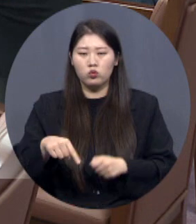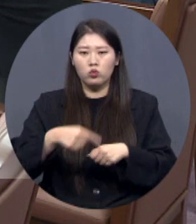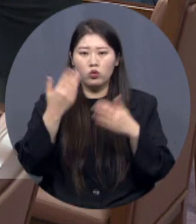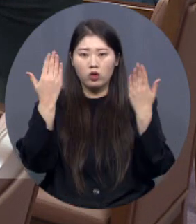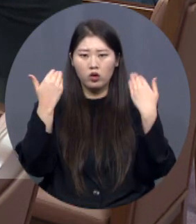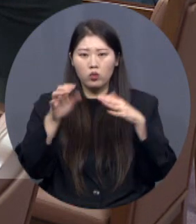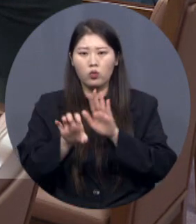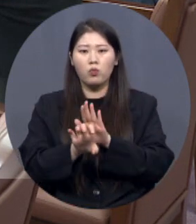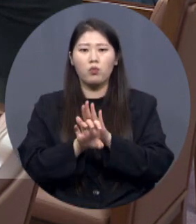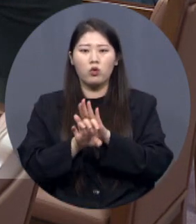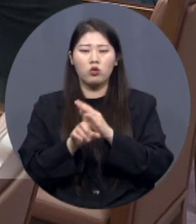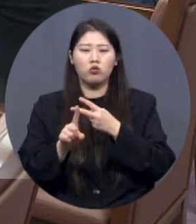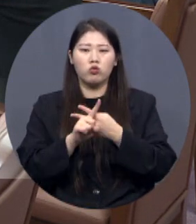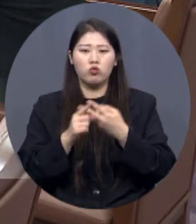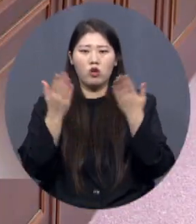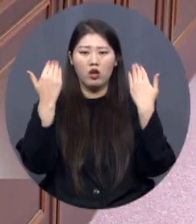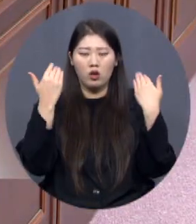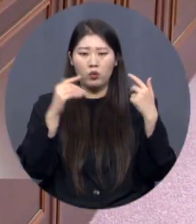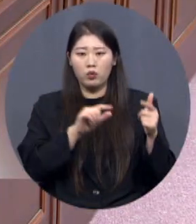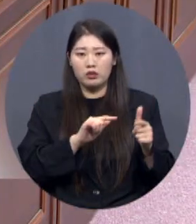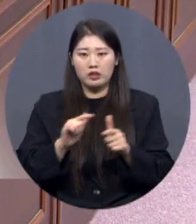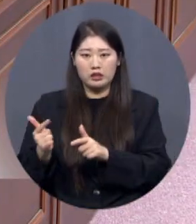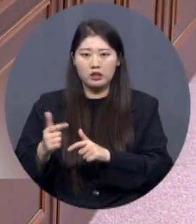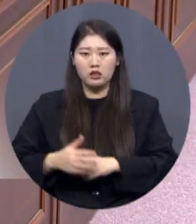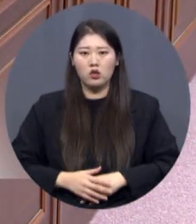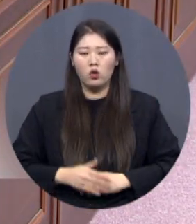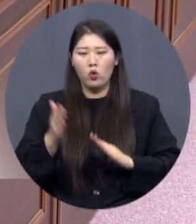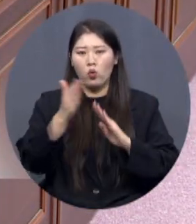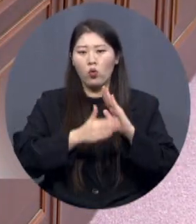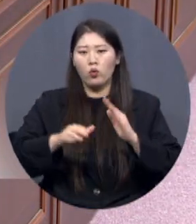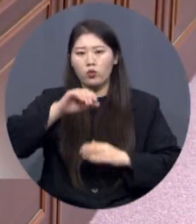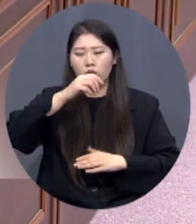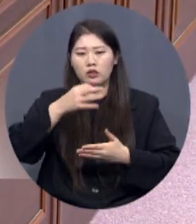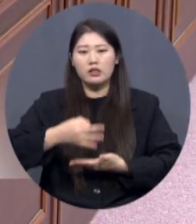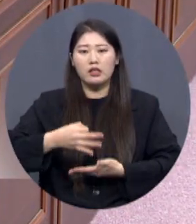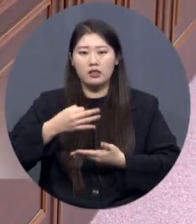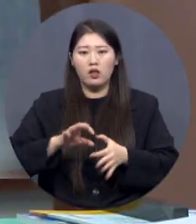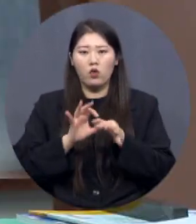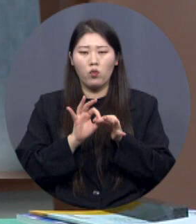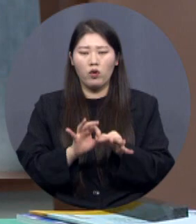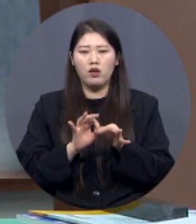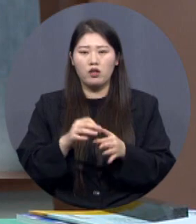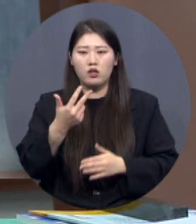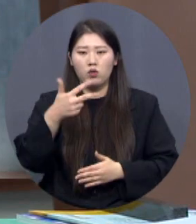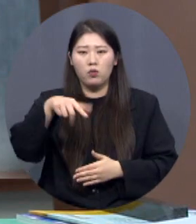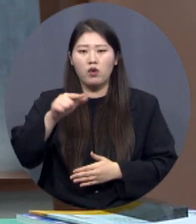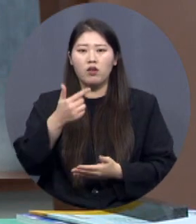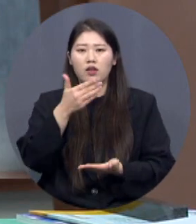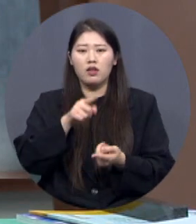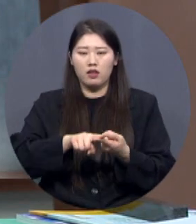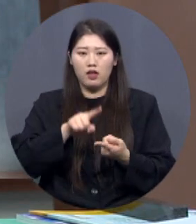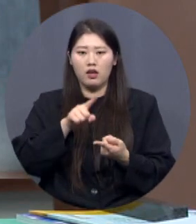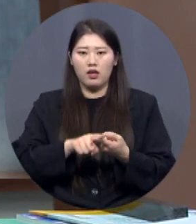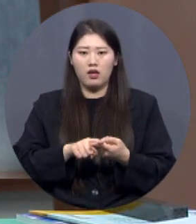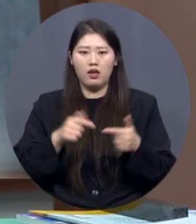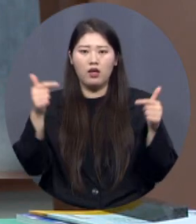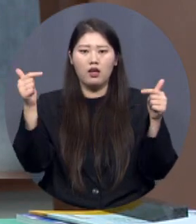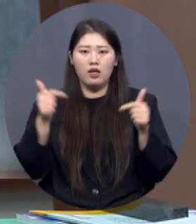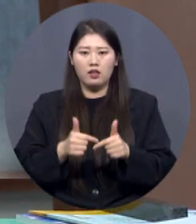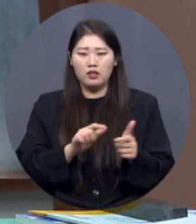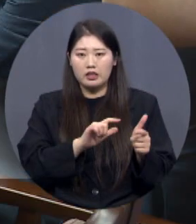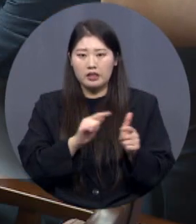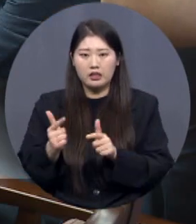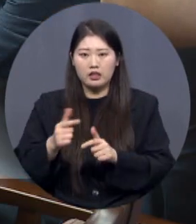표선중학교 교실 증축 등 공유 재산 관리 계획관 일곱 건에 대해 보통 교부금 감액에 따른 재원 감소